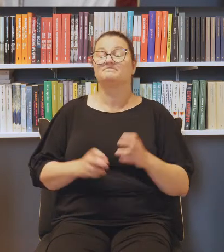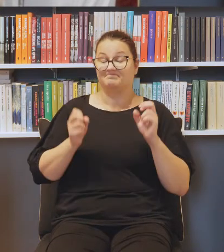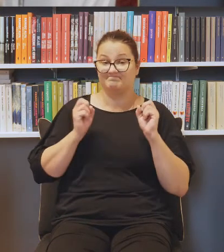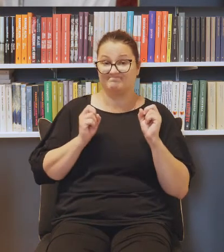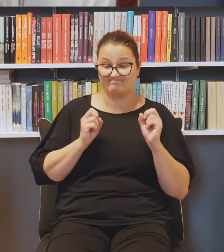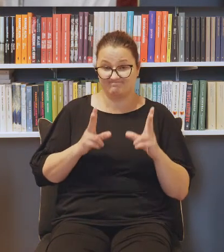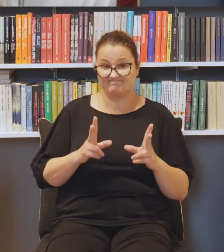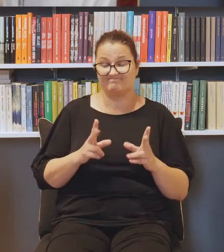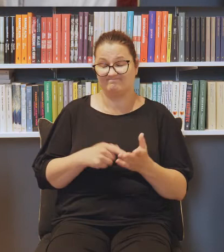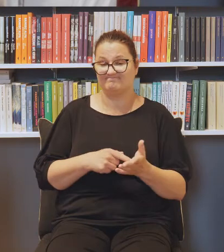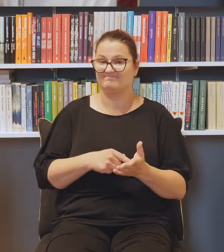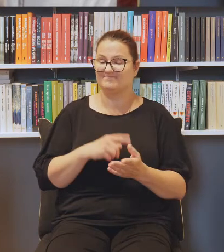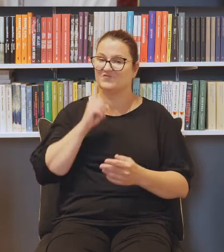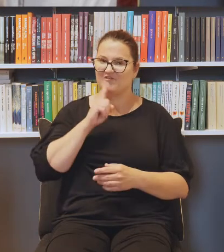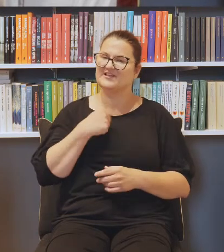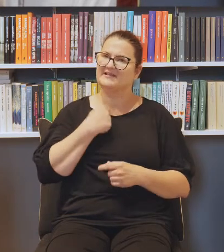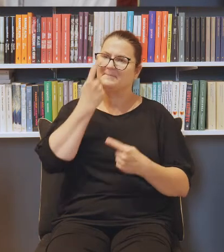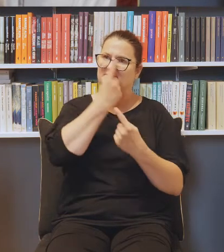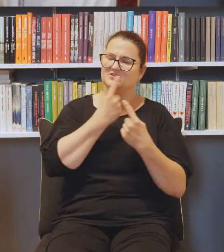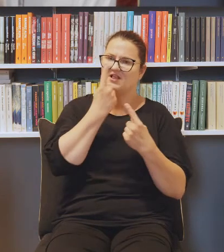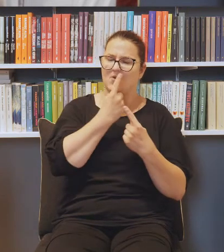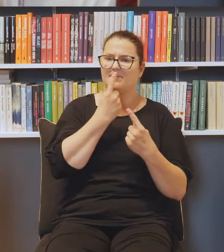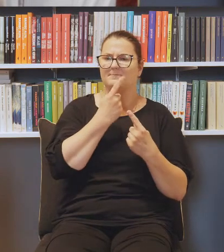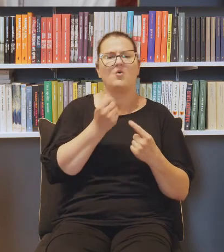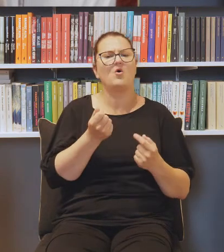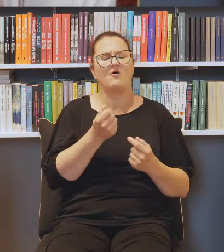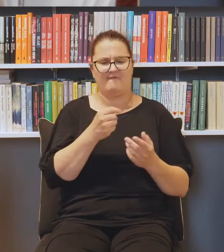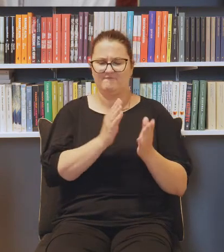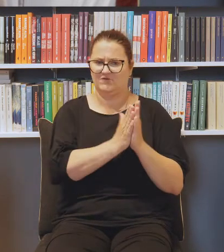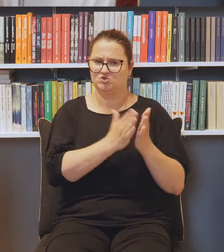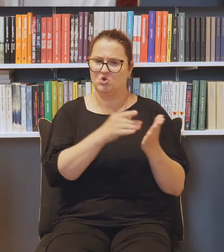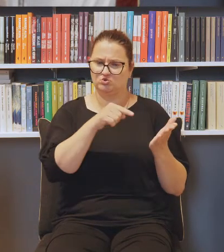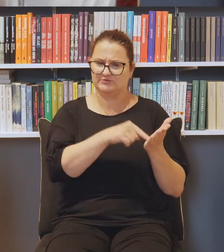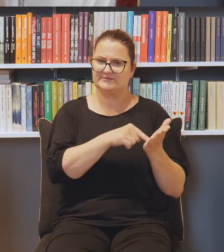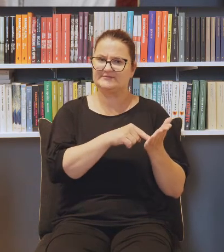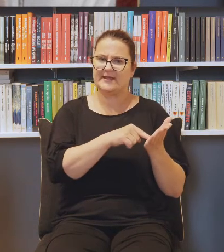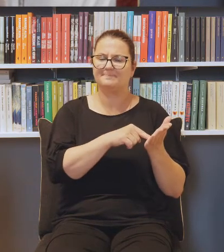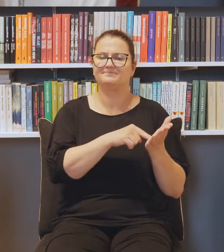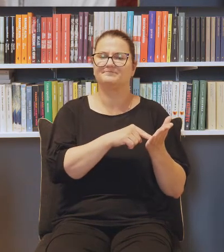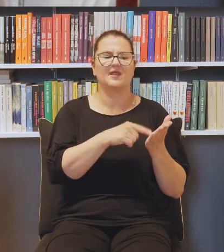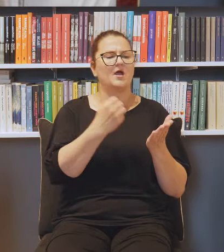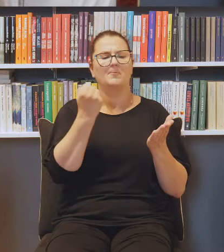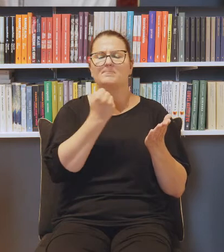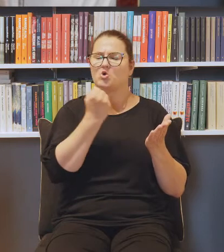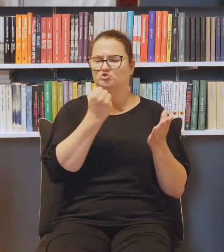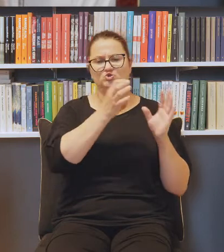Tak właśnie myślałem o tym, znaczy, bo wiele w tej książce, ta książka jest mocno taka